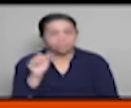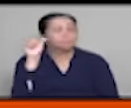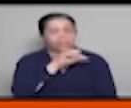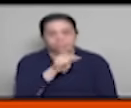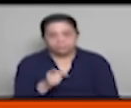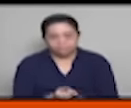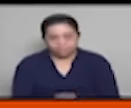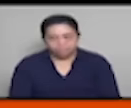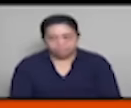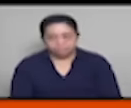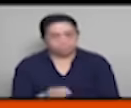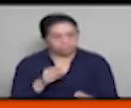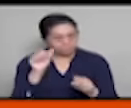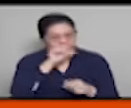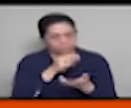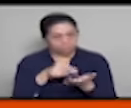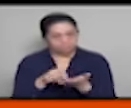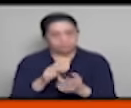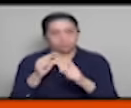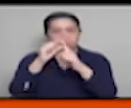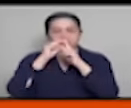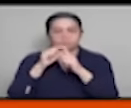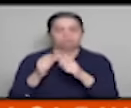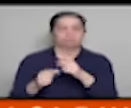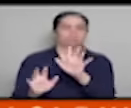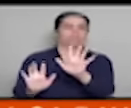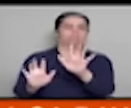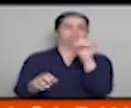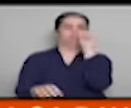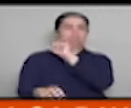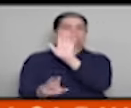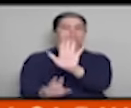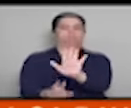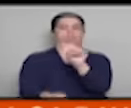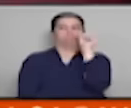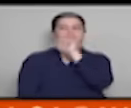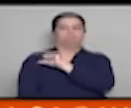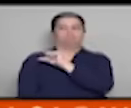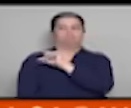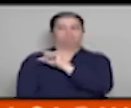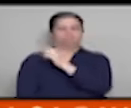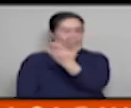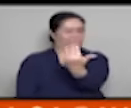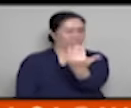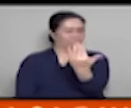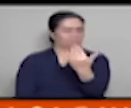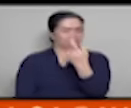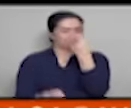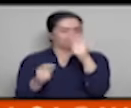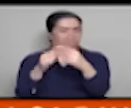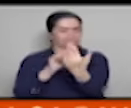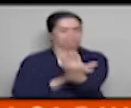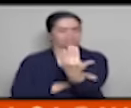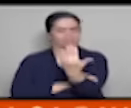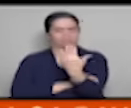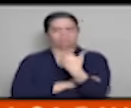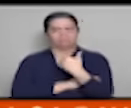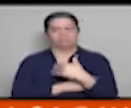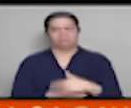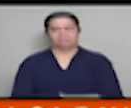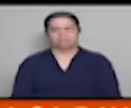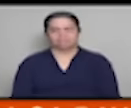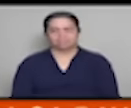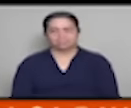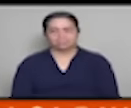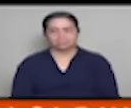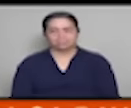ka, no? Lasing ka! Kagawad, lasing ka! Aling ka nito, lumapit ka nito! Subukan mo lumapit dito sa akin! Eto,